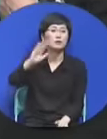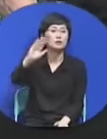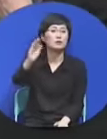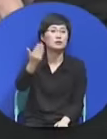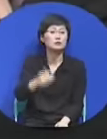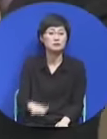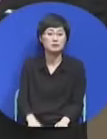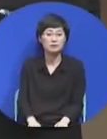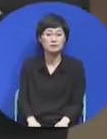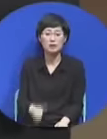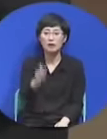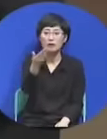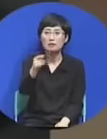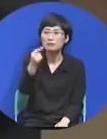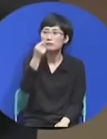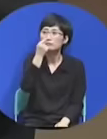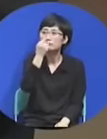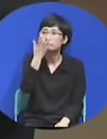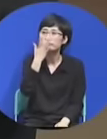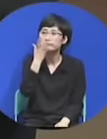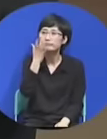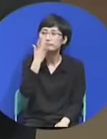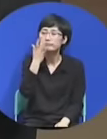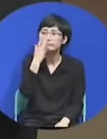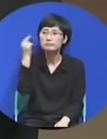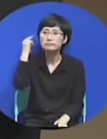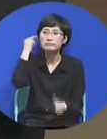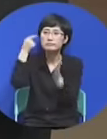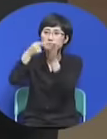能够看见神的道是活泼有功效. 그 이거 다 놓치니까 자꾸만 고생하잖아요.